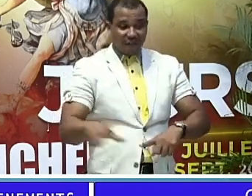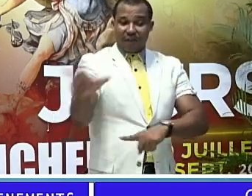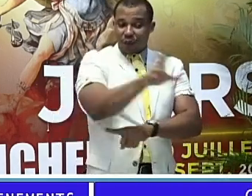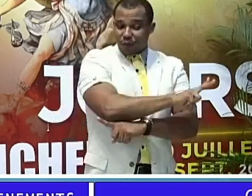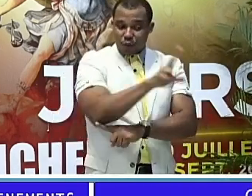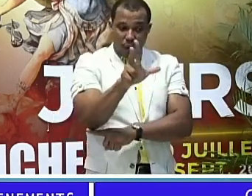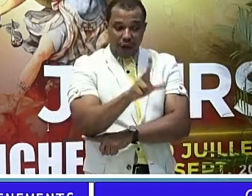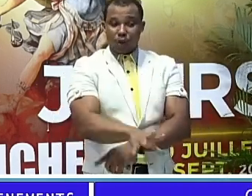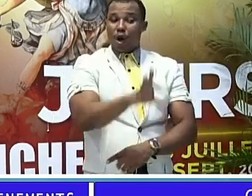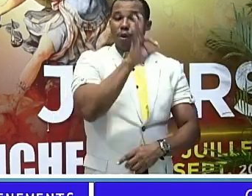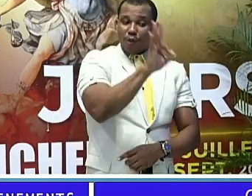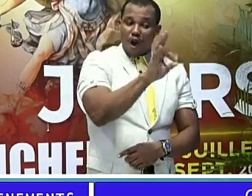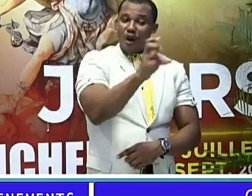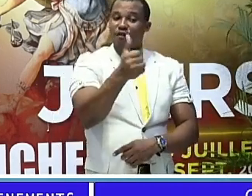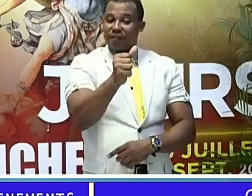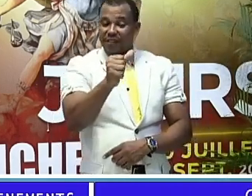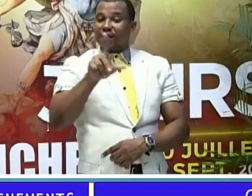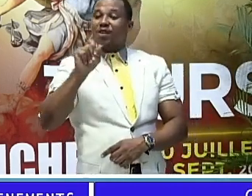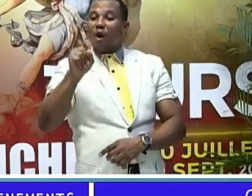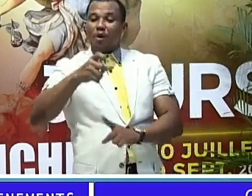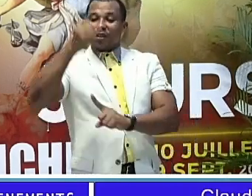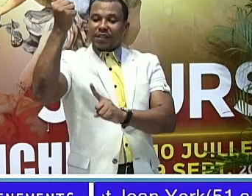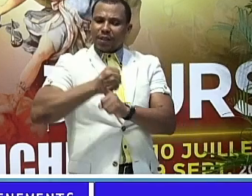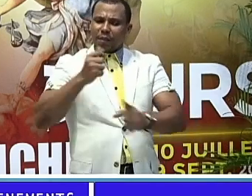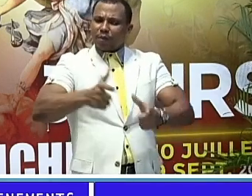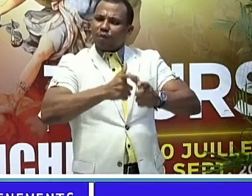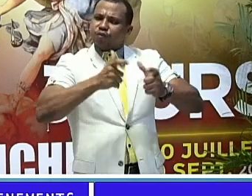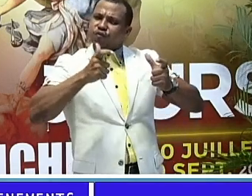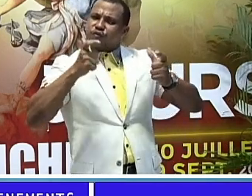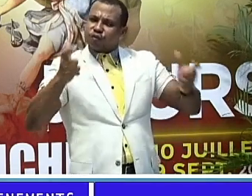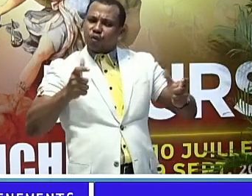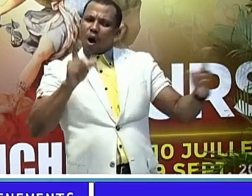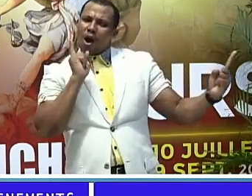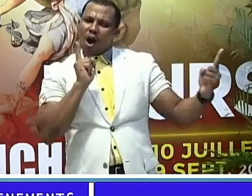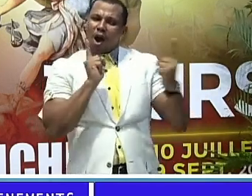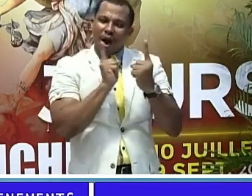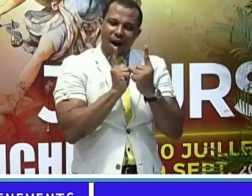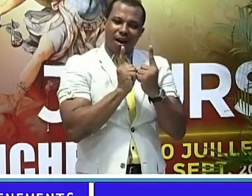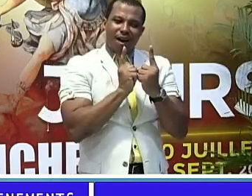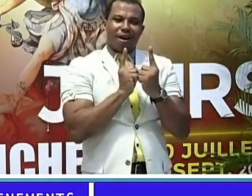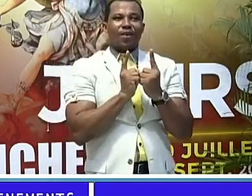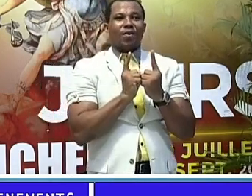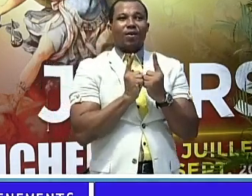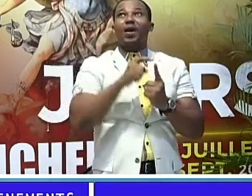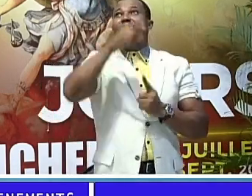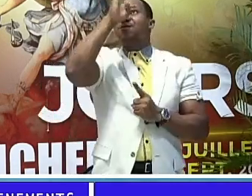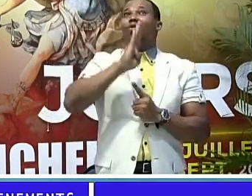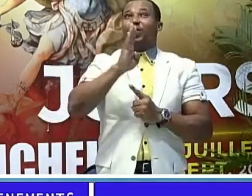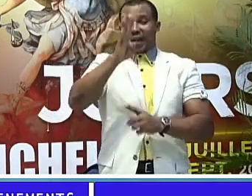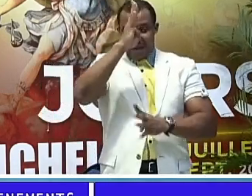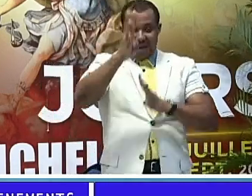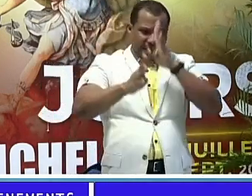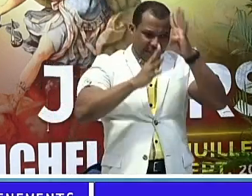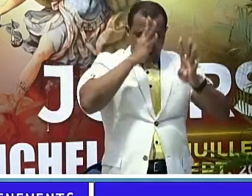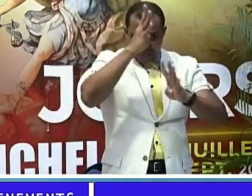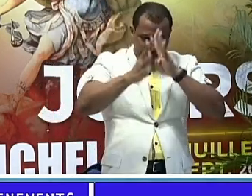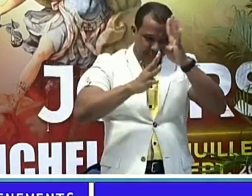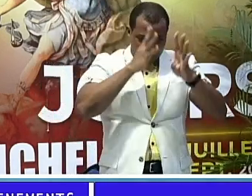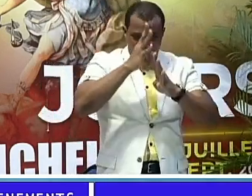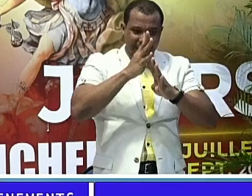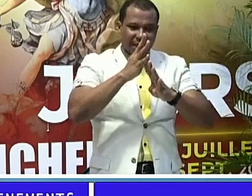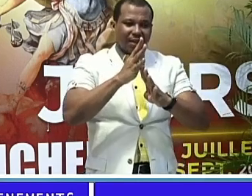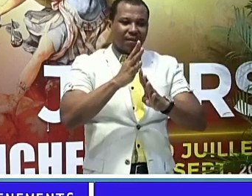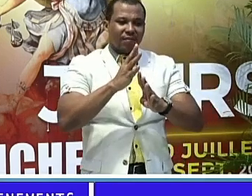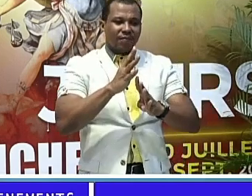10, 11 septembre. Ce sont gros rencontres la pied. Parce que c'est bon Dieu créer un mouvement spirituel